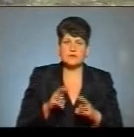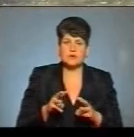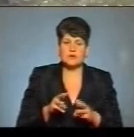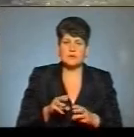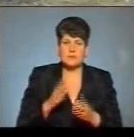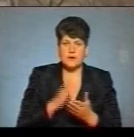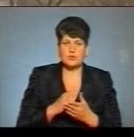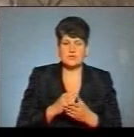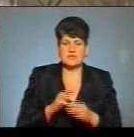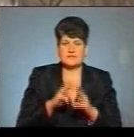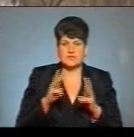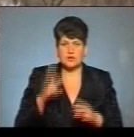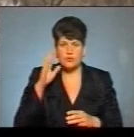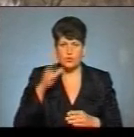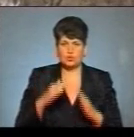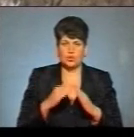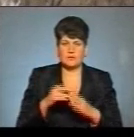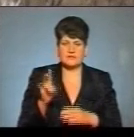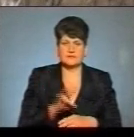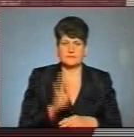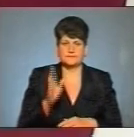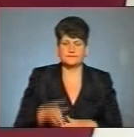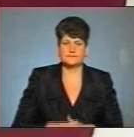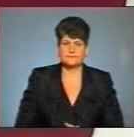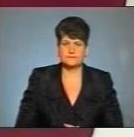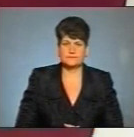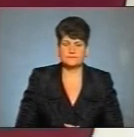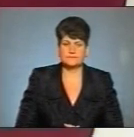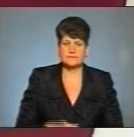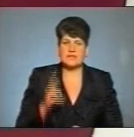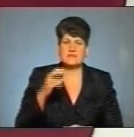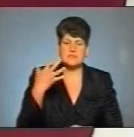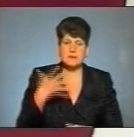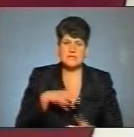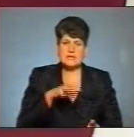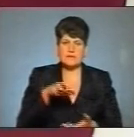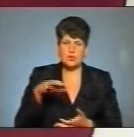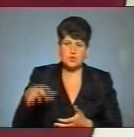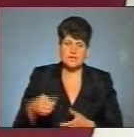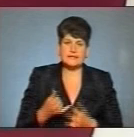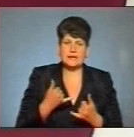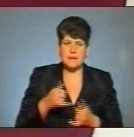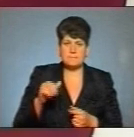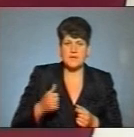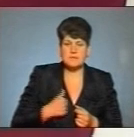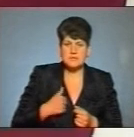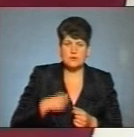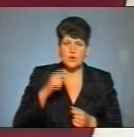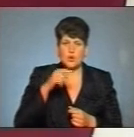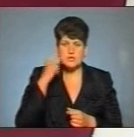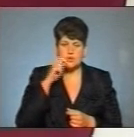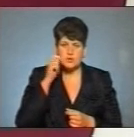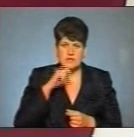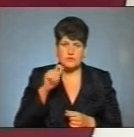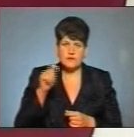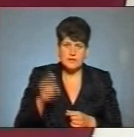вдома. Ірина Терлюк, Андрій Бодак. Новини на Суспільному. Тернопільщина. 250 великодніх кошиків для бійців російсько-української війни